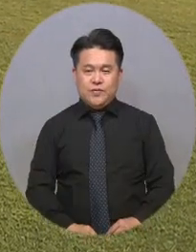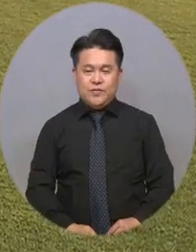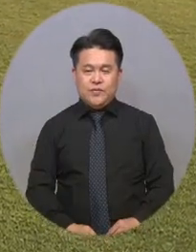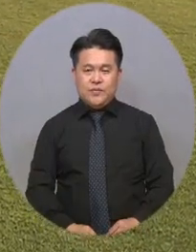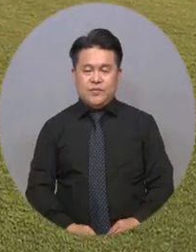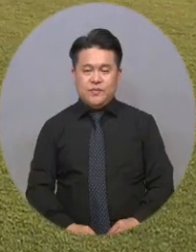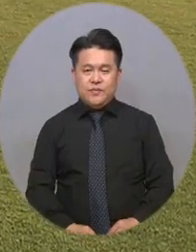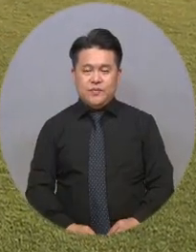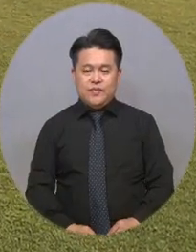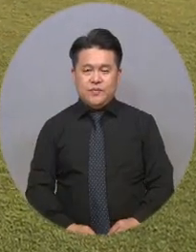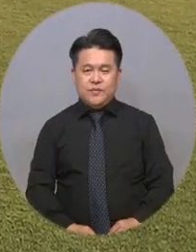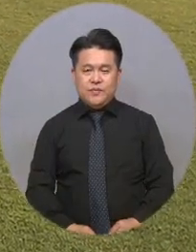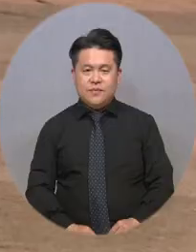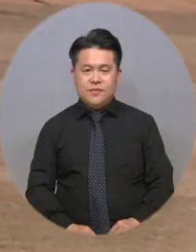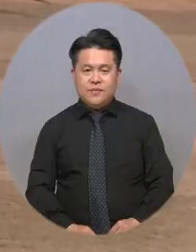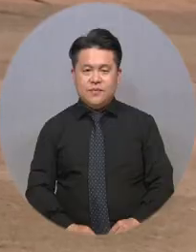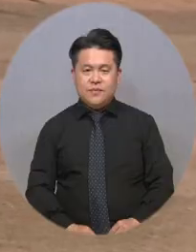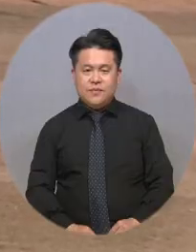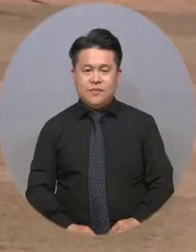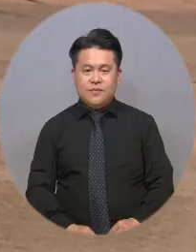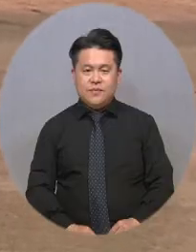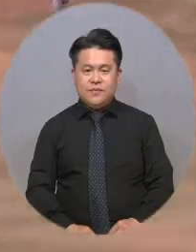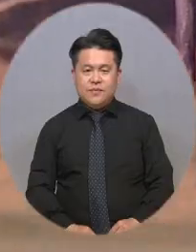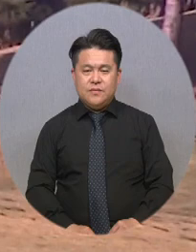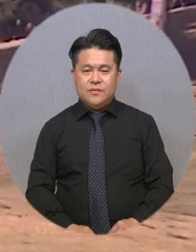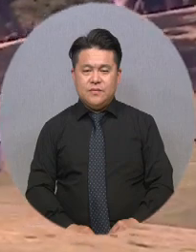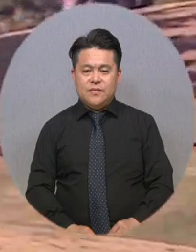아. 어, 오.